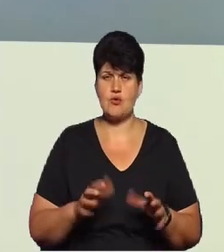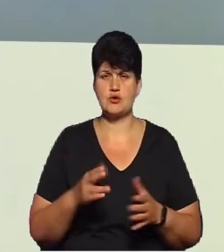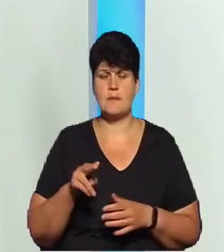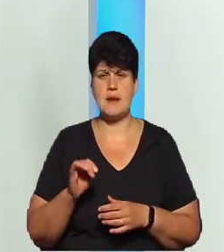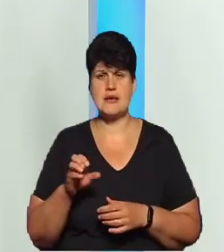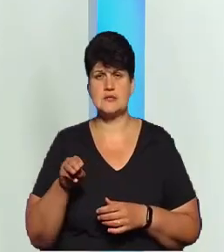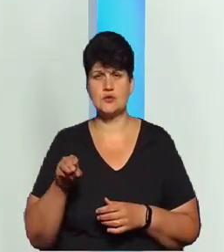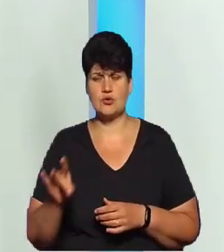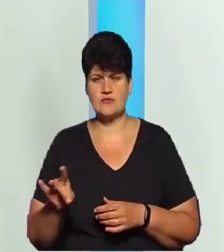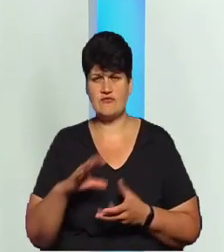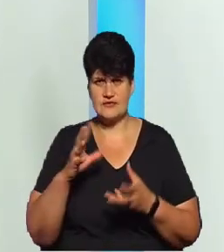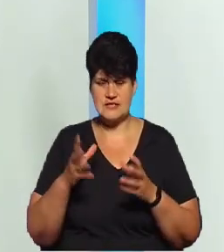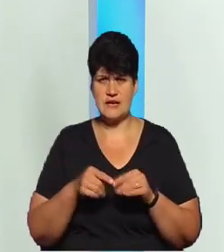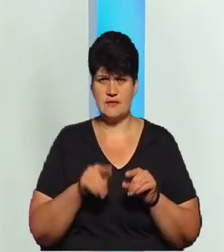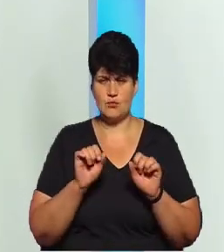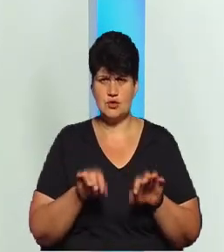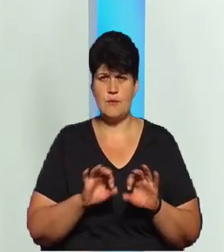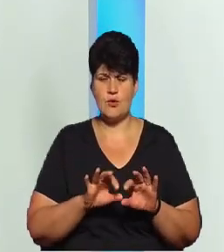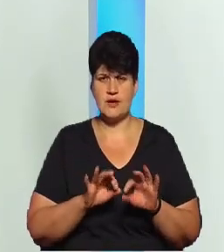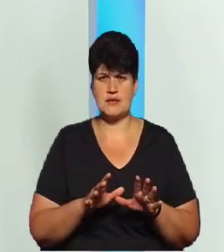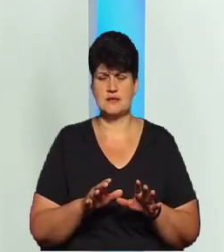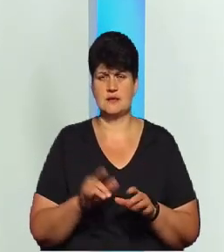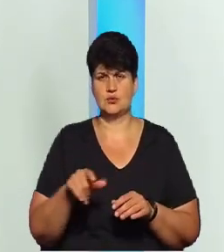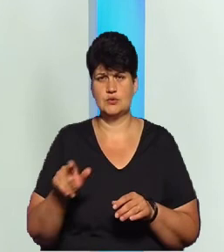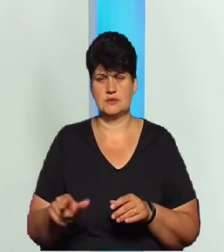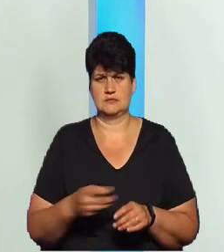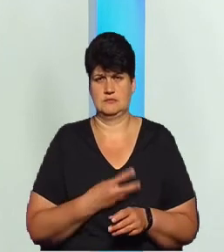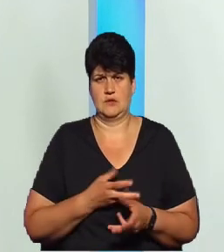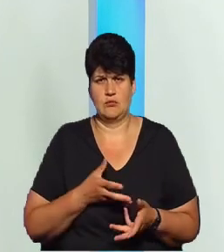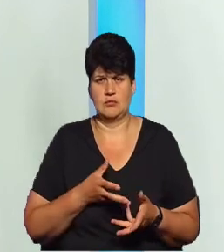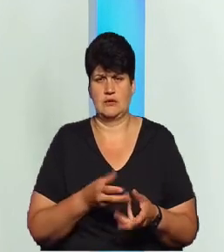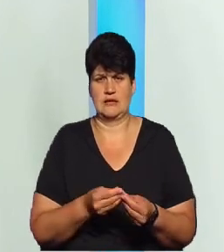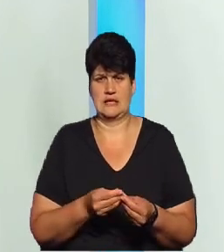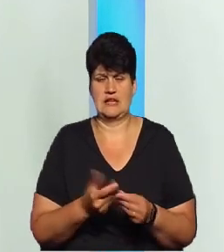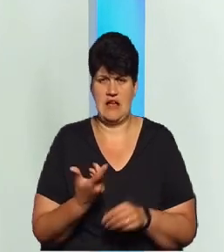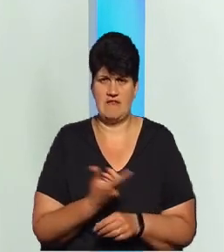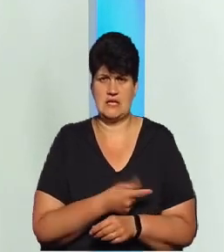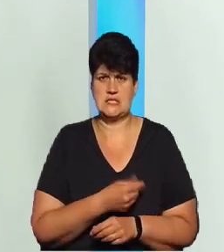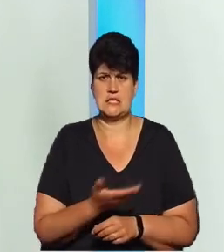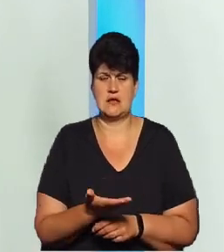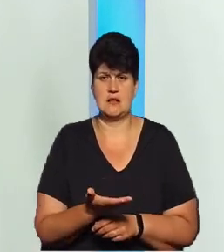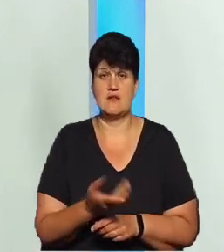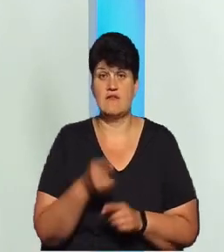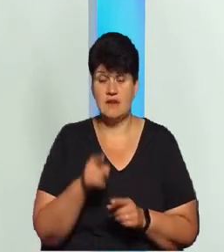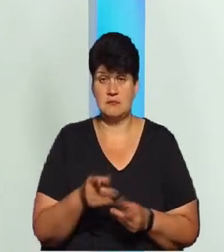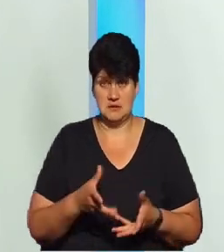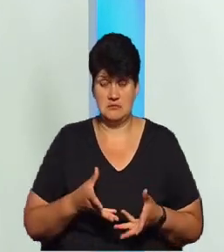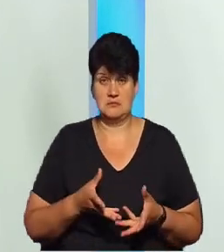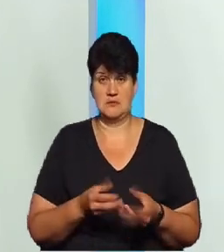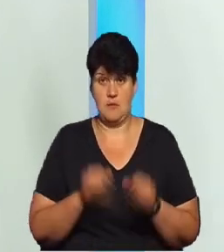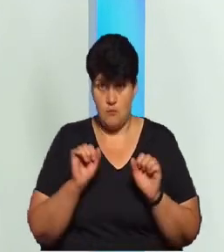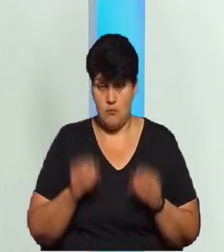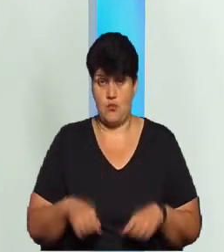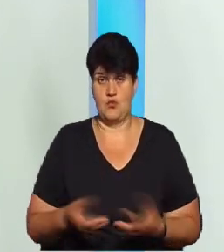можеш пояснювати от там парафіянам, мотивувати їх до вакцинації, в принципі? Ну, ви б мотивували чи ні? Ну, може. Я, наприклад,